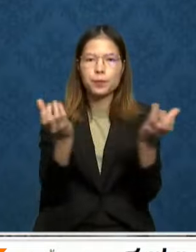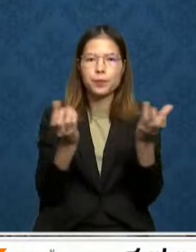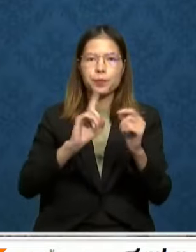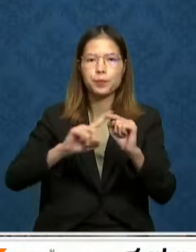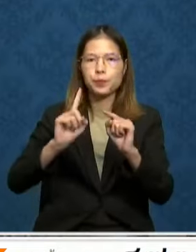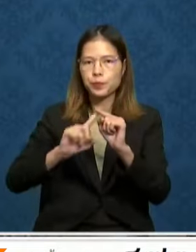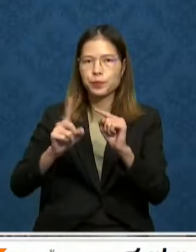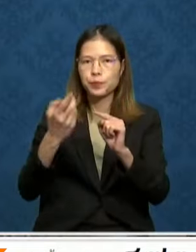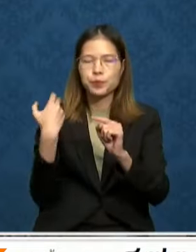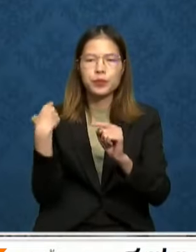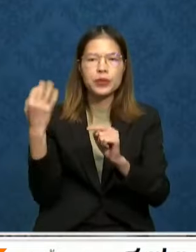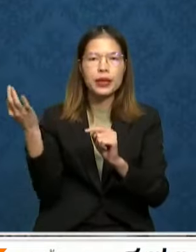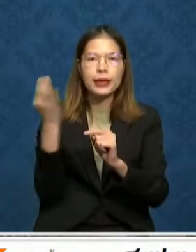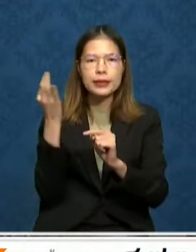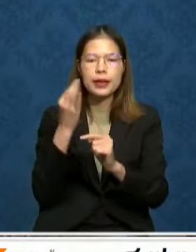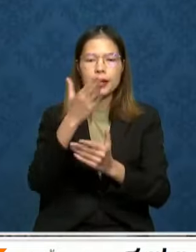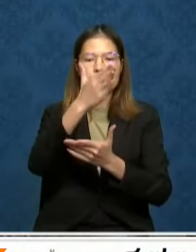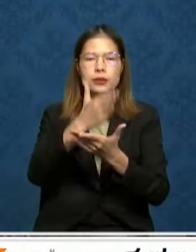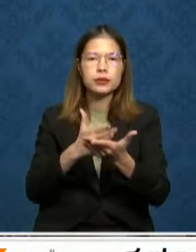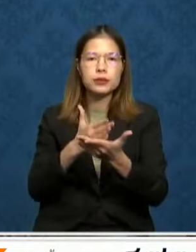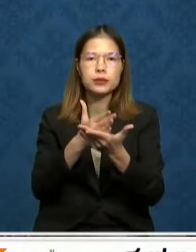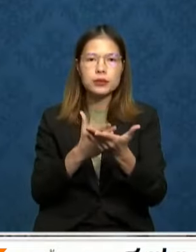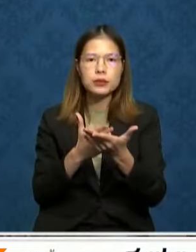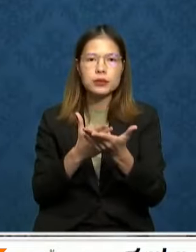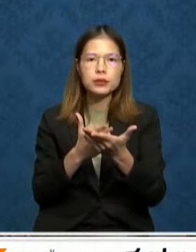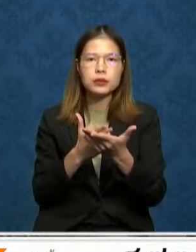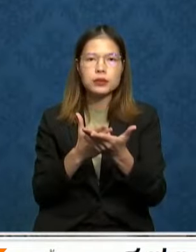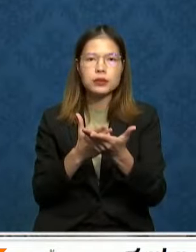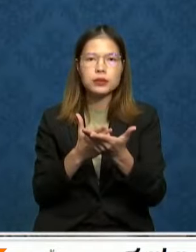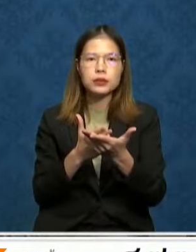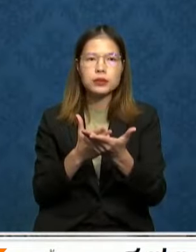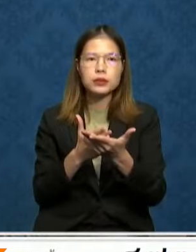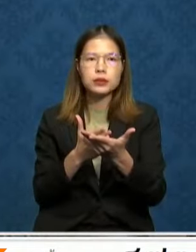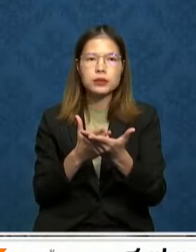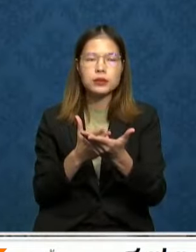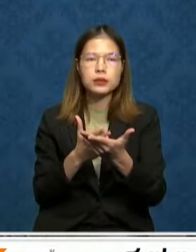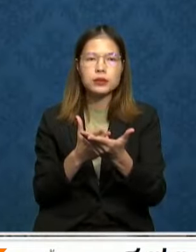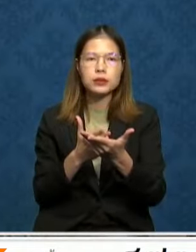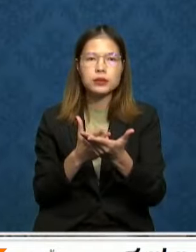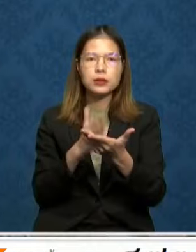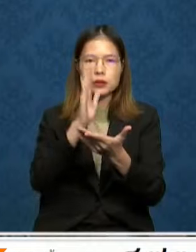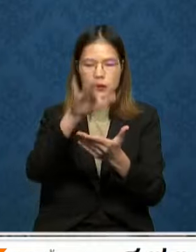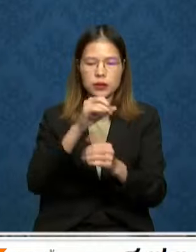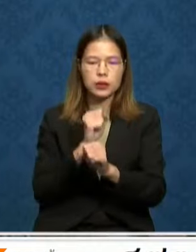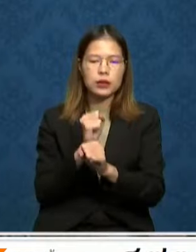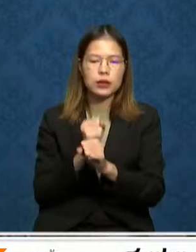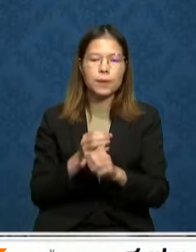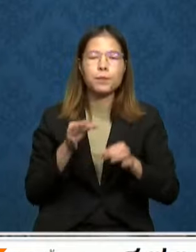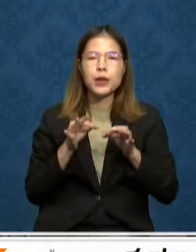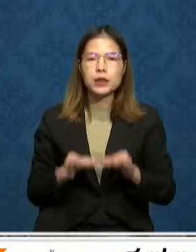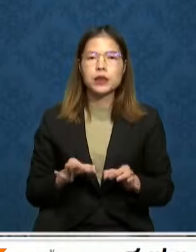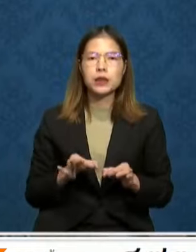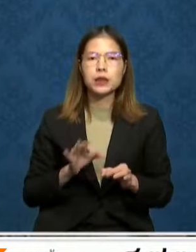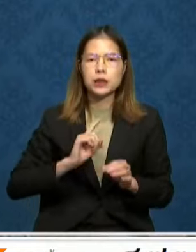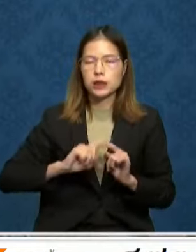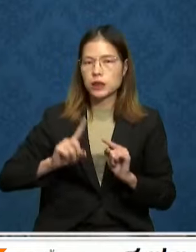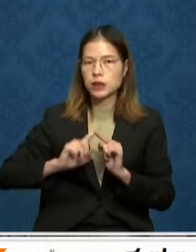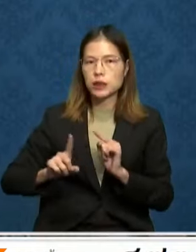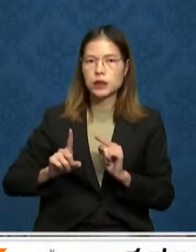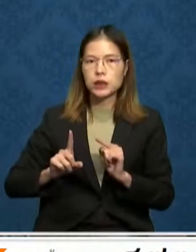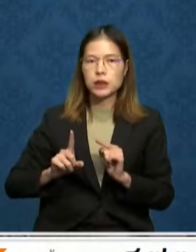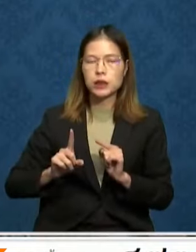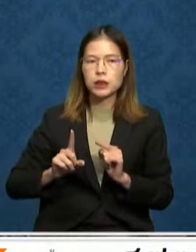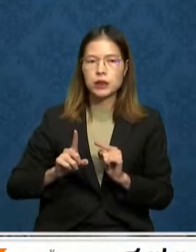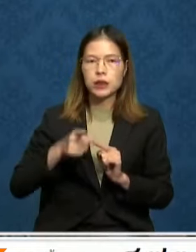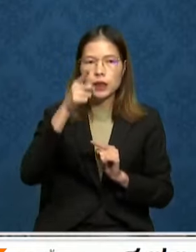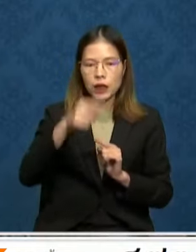ให้ใช้เสียงเกินกว่ากึ่งหนึ่งของผู้มีสิทธิ์ออกเสียงในเรื่องที่จัดทำประชามตินั้น